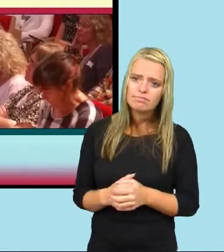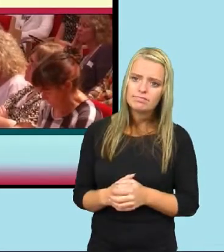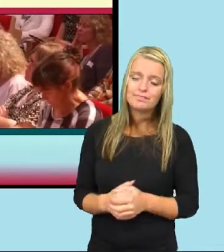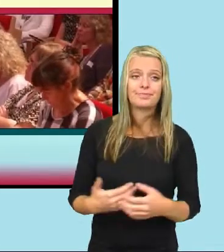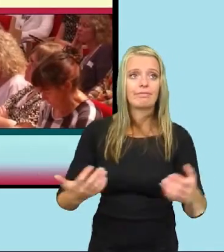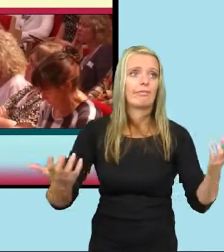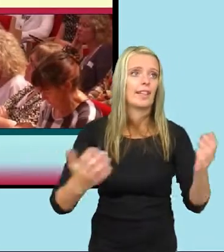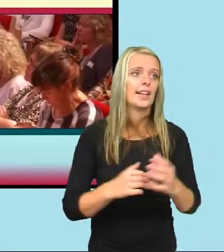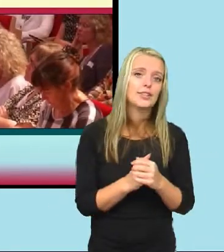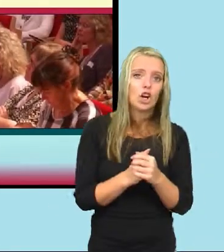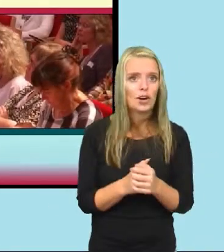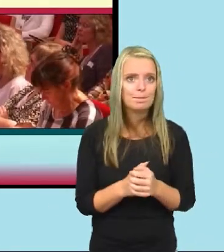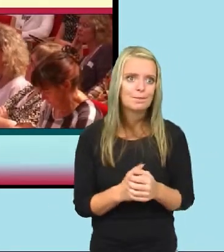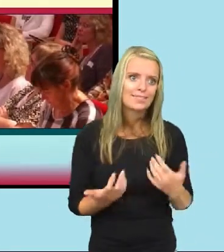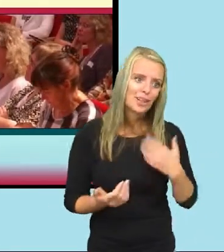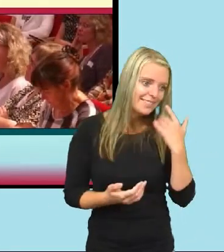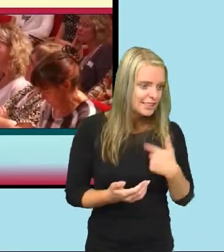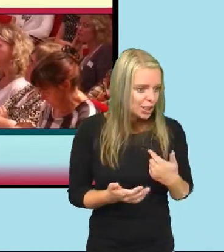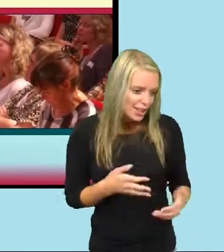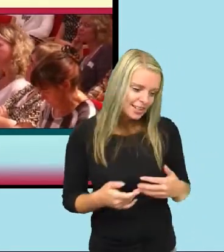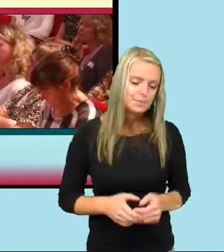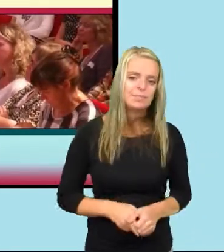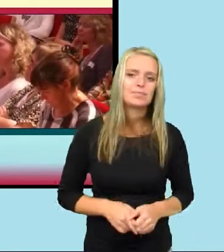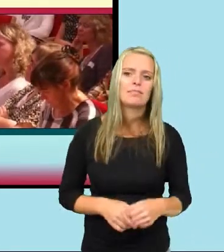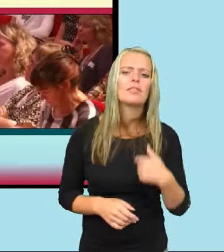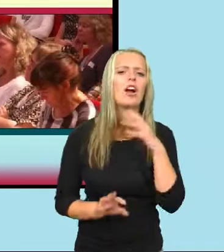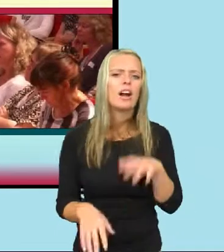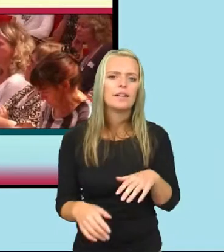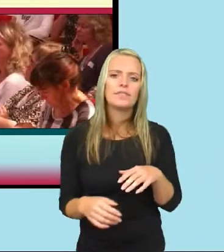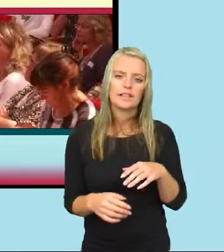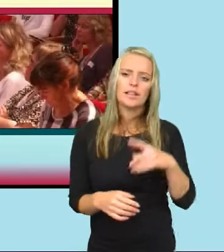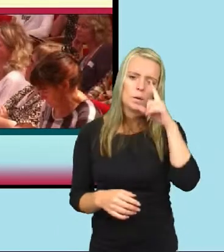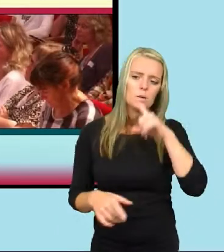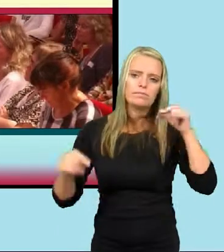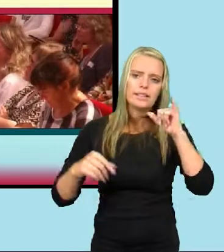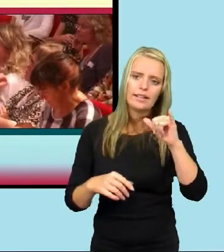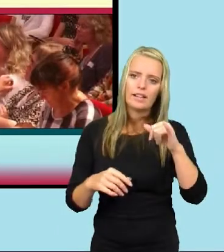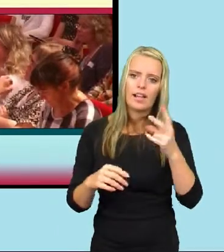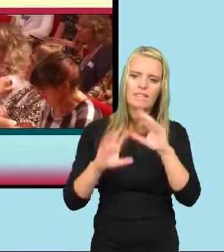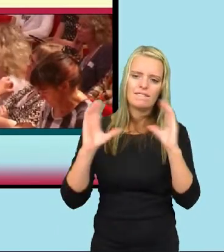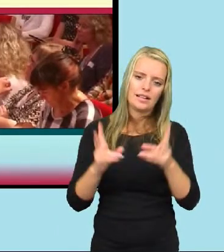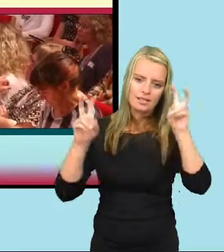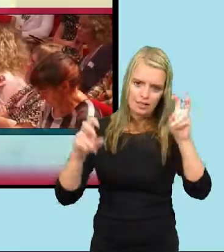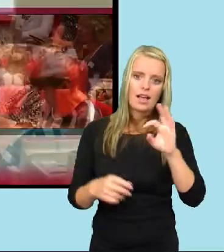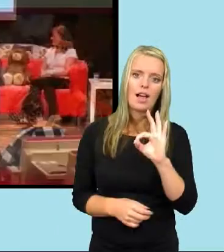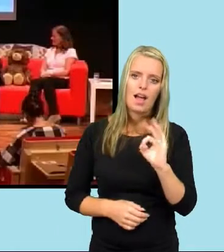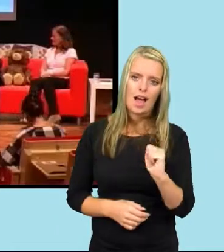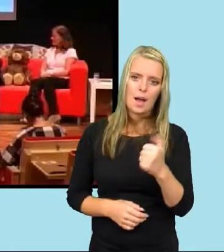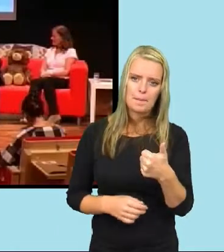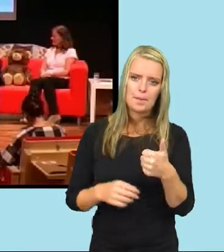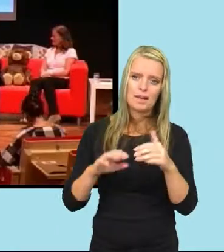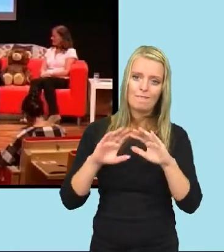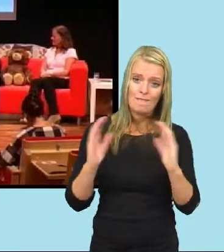Ja, vad kan man göra? Jag har mött en annan värld och det är habiliteringens värld där de visste väldigt mycket och där